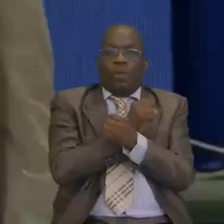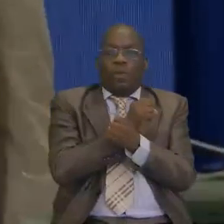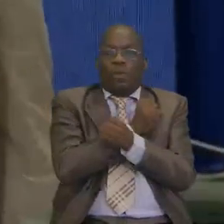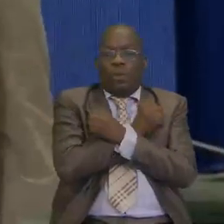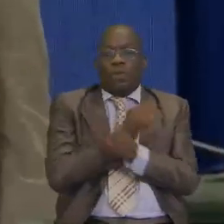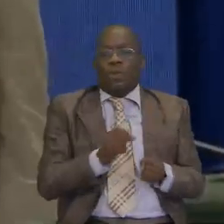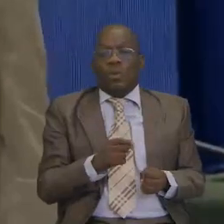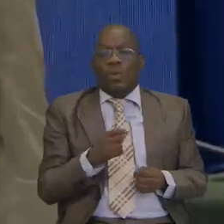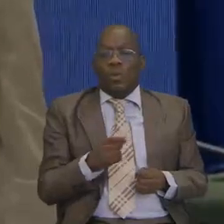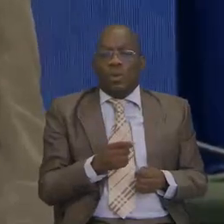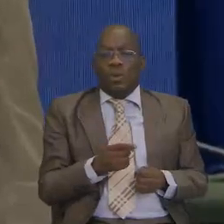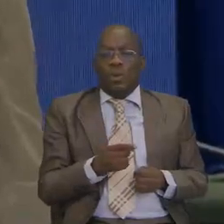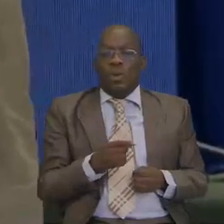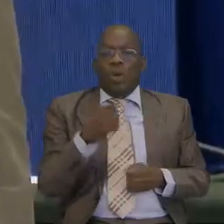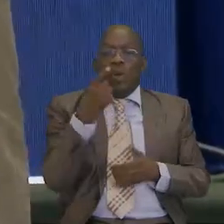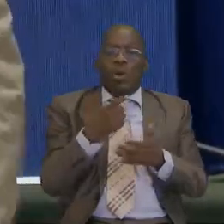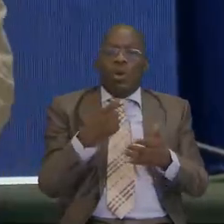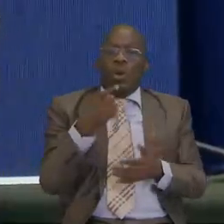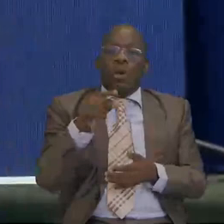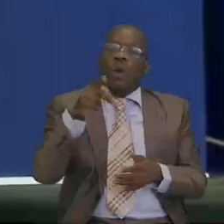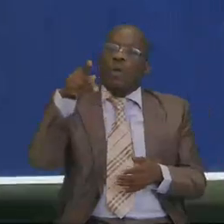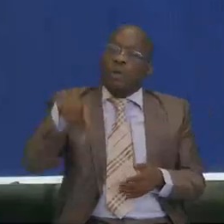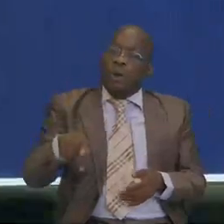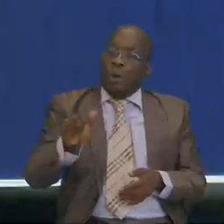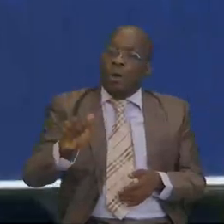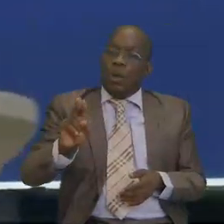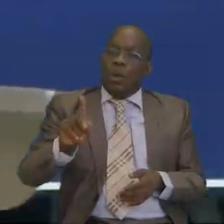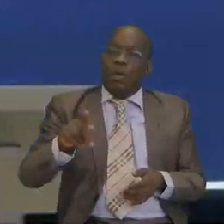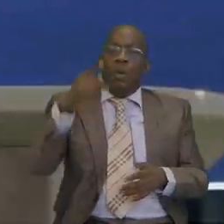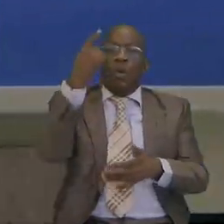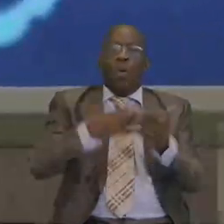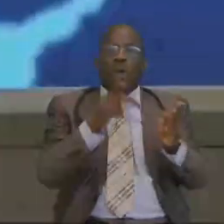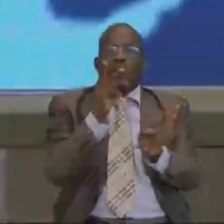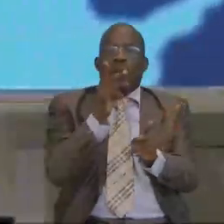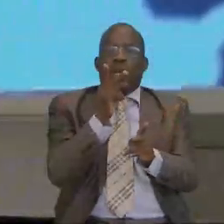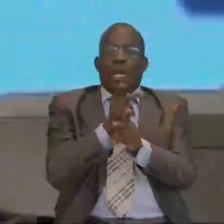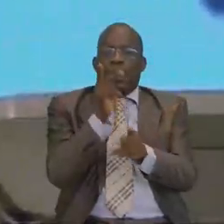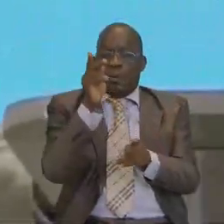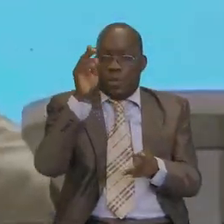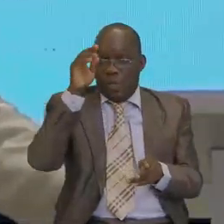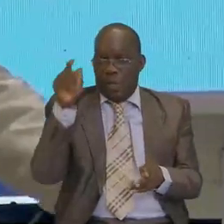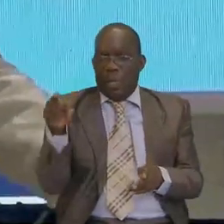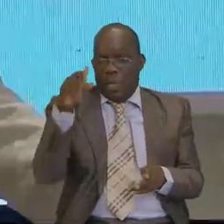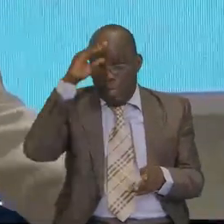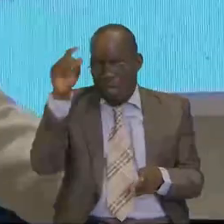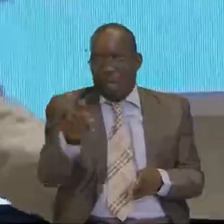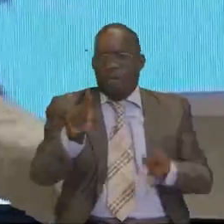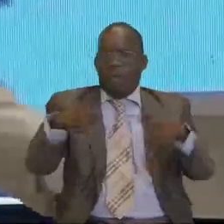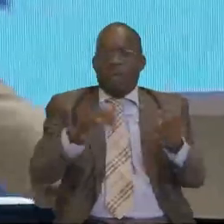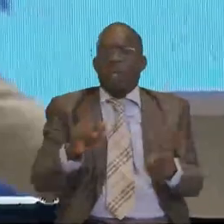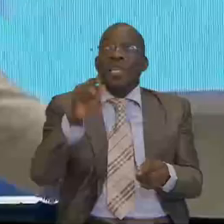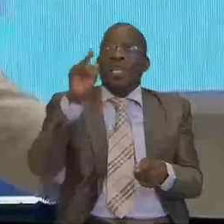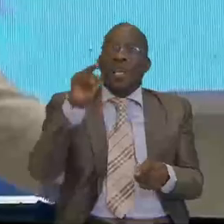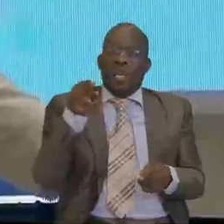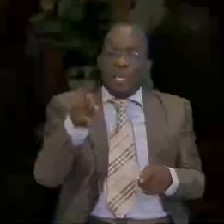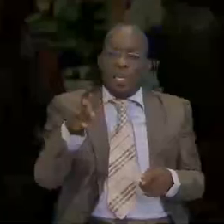Qu'est-ce qui l'a maintenu en mouvement, l'apôtre Paul? Qu'est-ce qui l'a maintenu en mouvement? C'est qu'il avait la puissance d'aimer. Tu